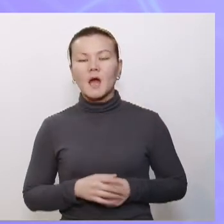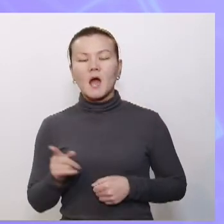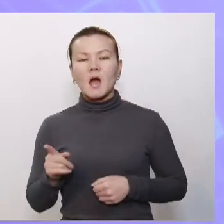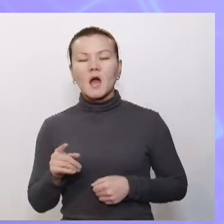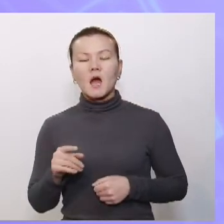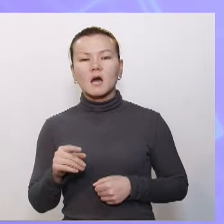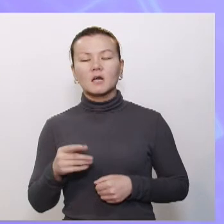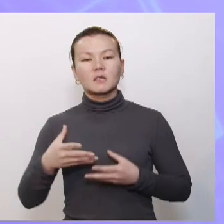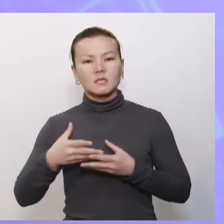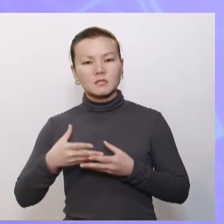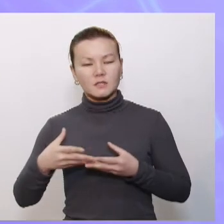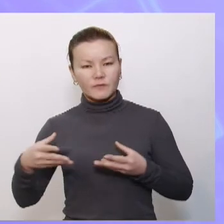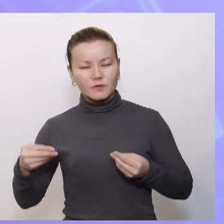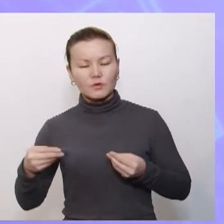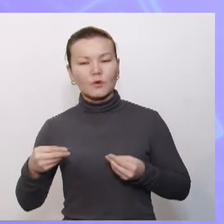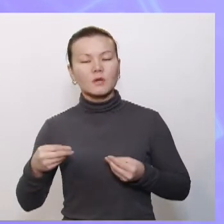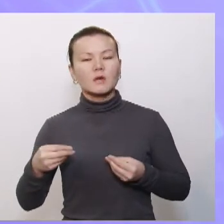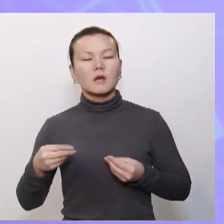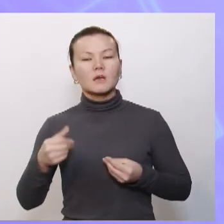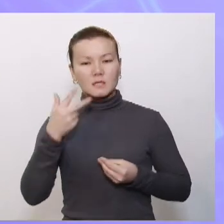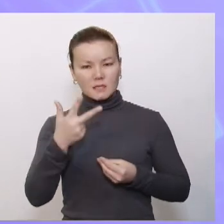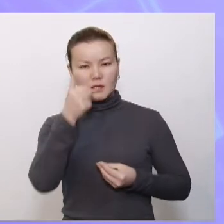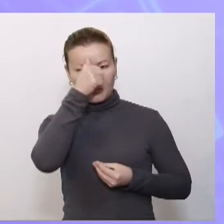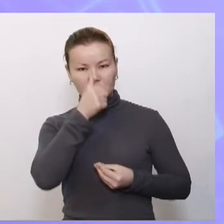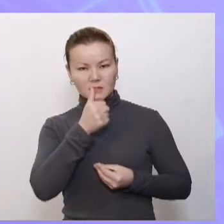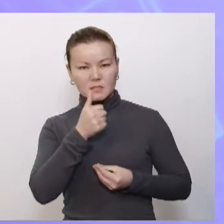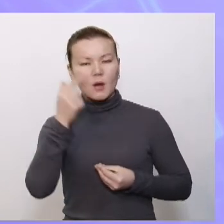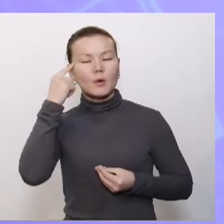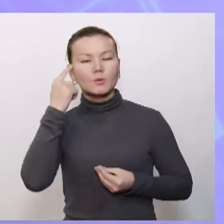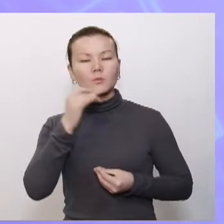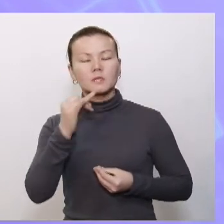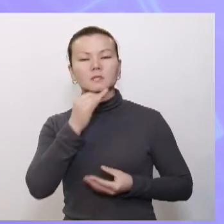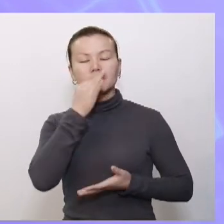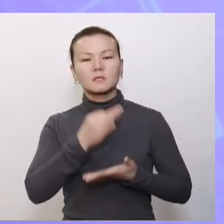Jazında 3 ay bari, kana oylonup atagla.